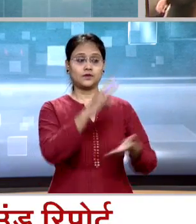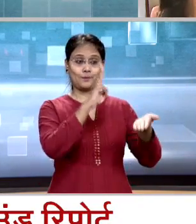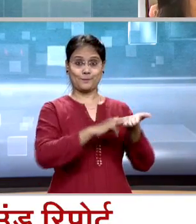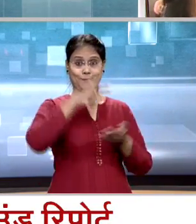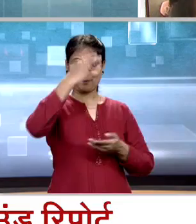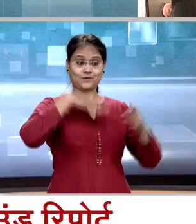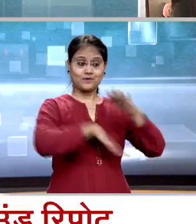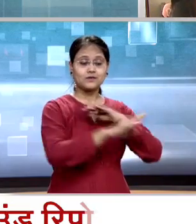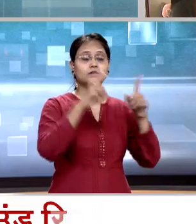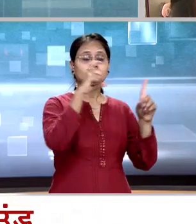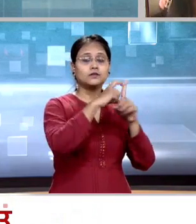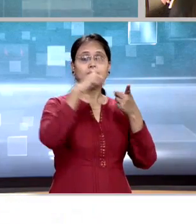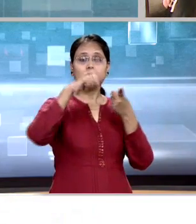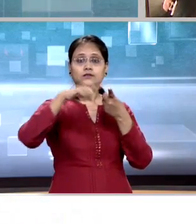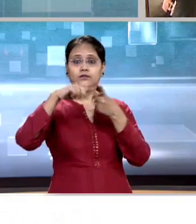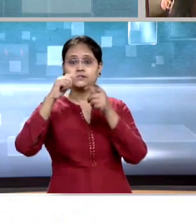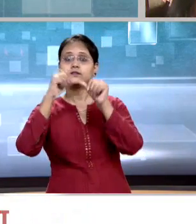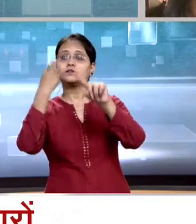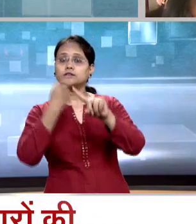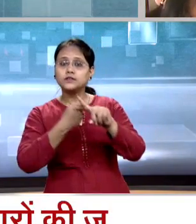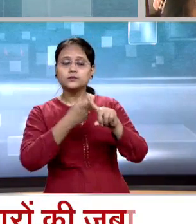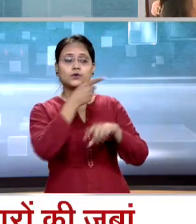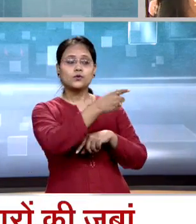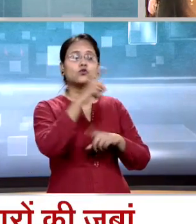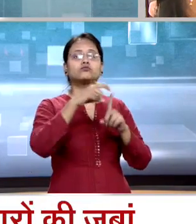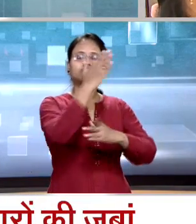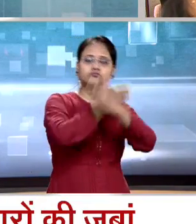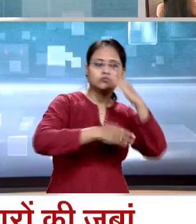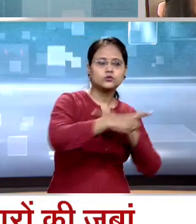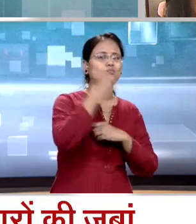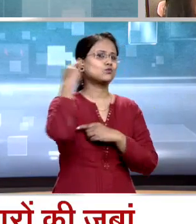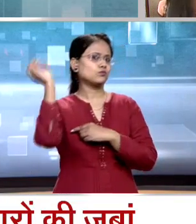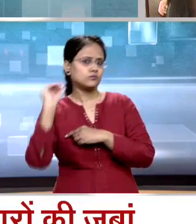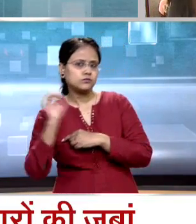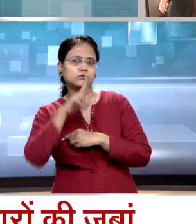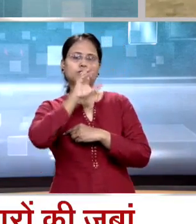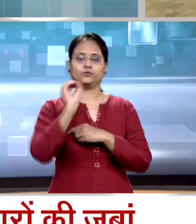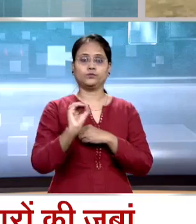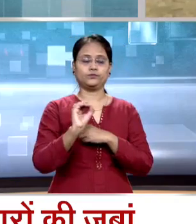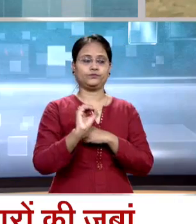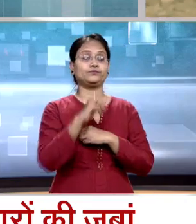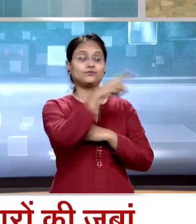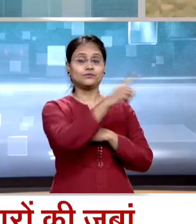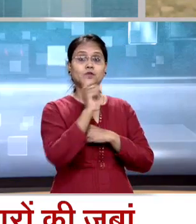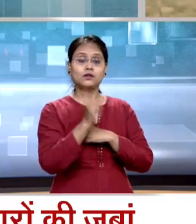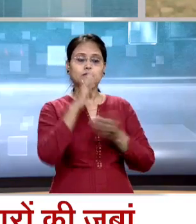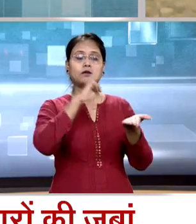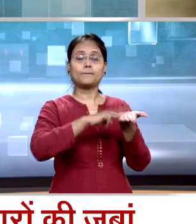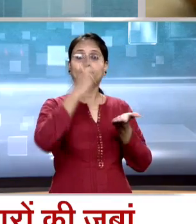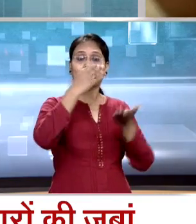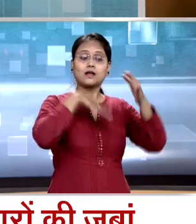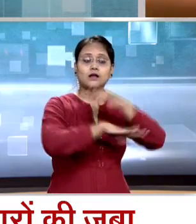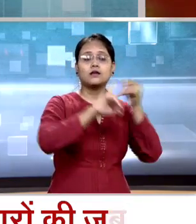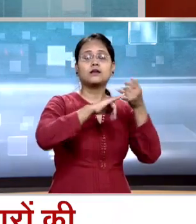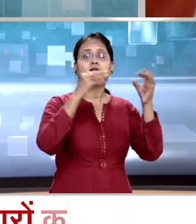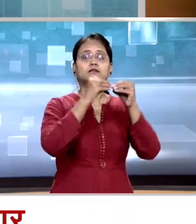मेरठ के रहने वाले दीपक बहादुर एक दिव्यांग हैं जो ना सुन सकते हैं ना बोल सकते हैं, लेकिन मेरठ में स्टेट